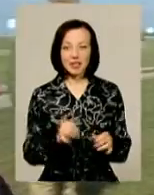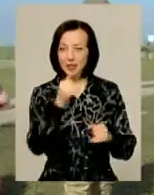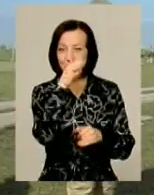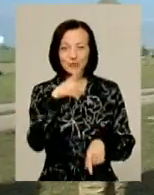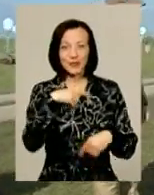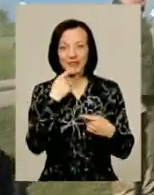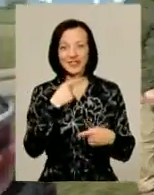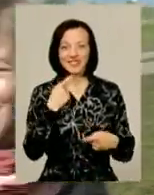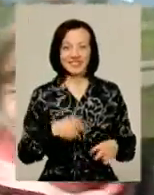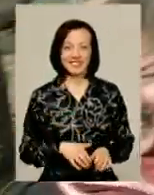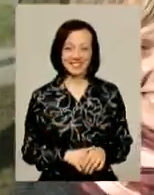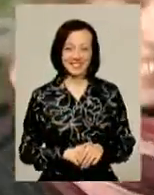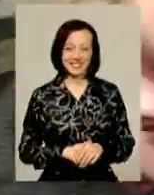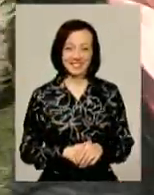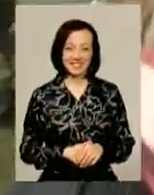можна.